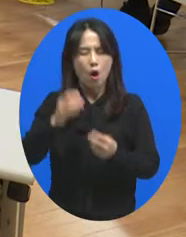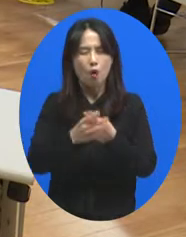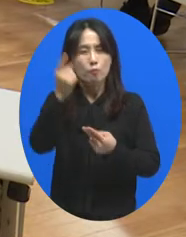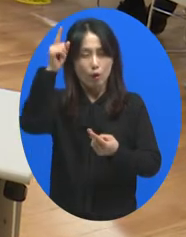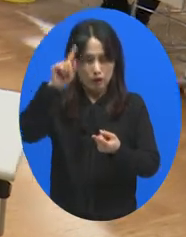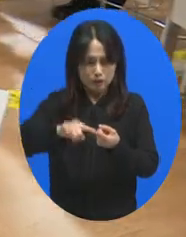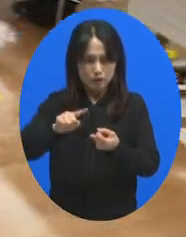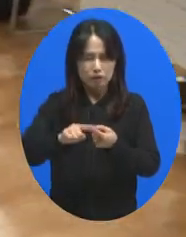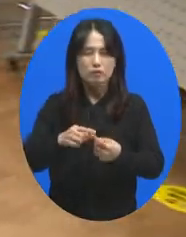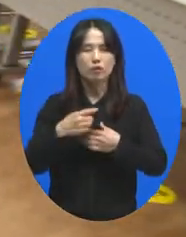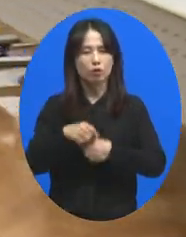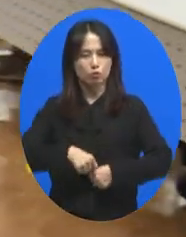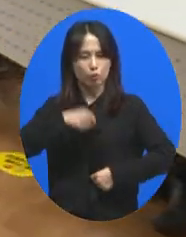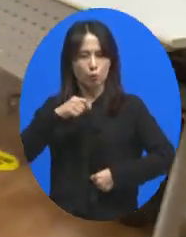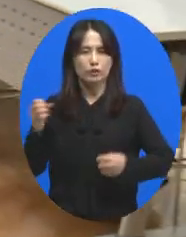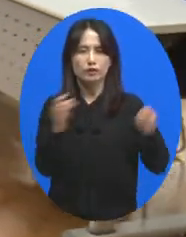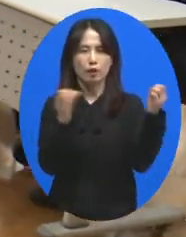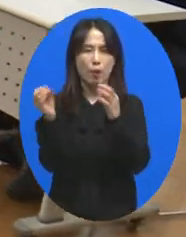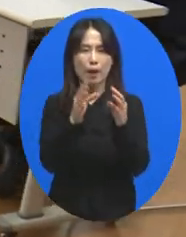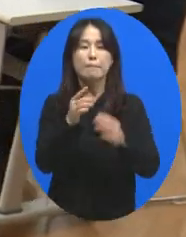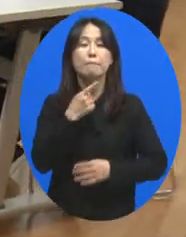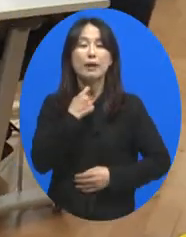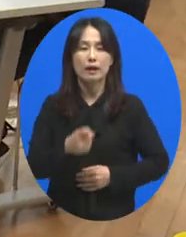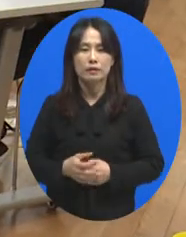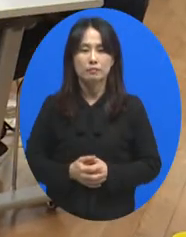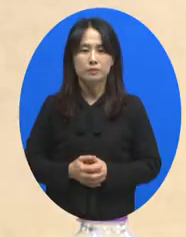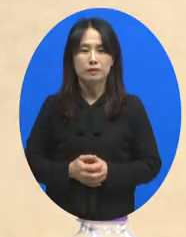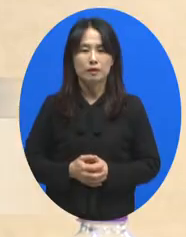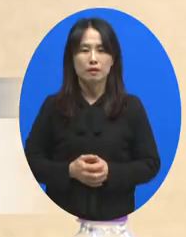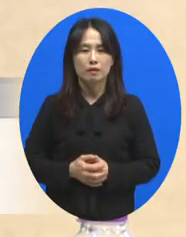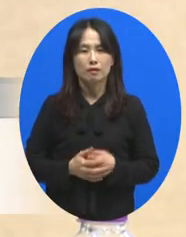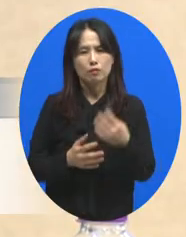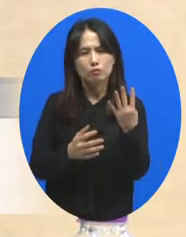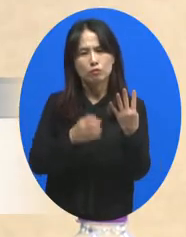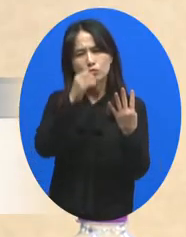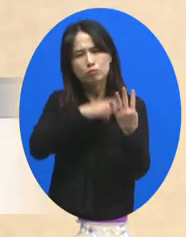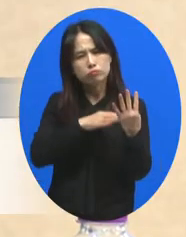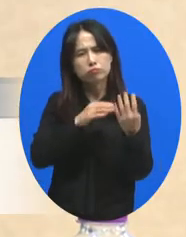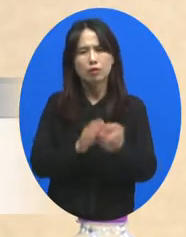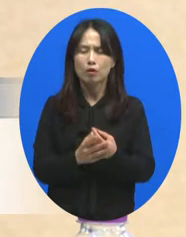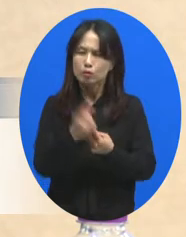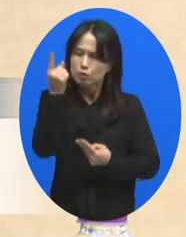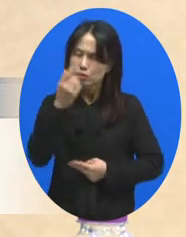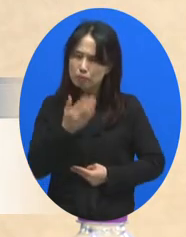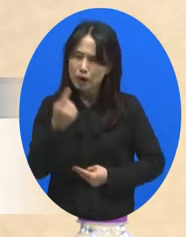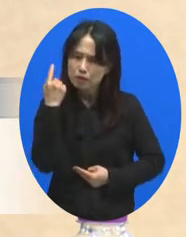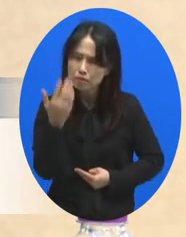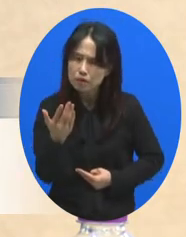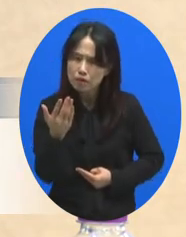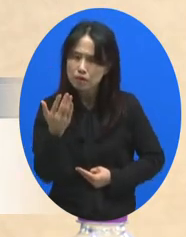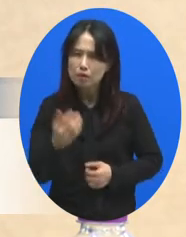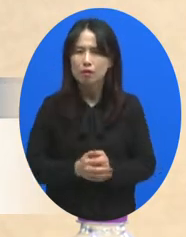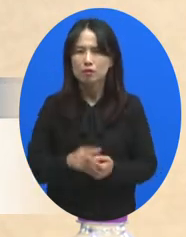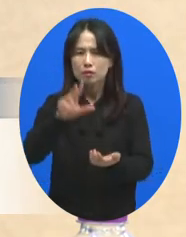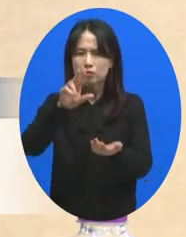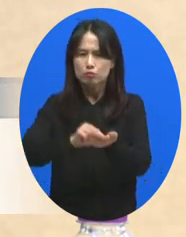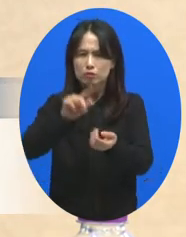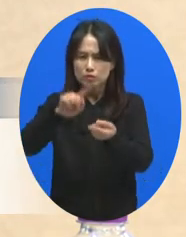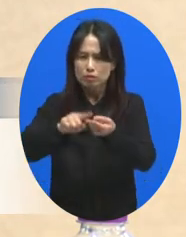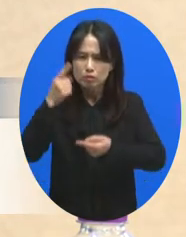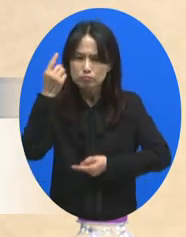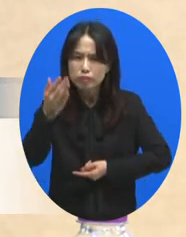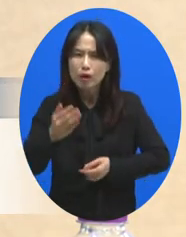주제로 허심탄회한 대화의 장을 만들었습니다. 4시? 그냥 통일 가능하나? 일단 이런